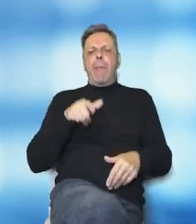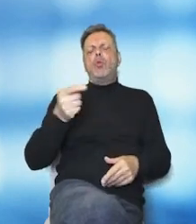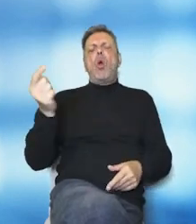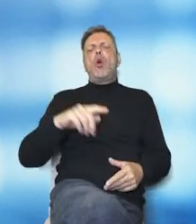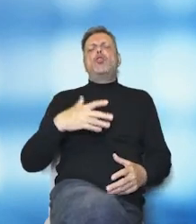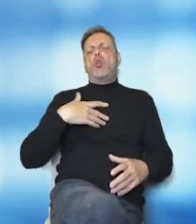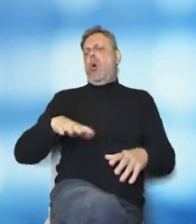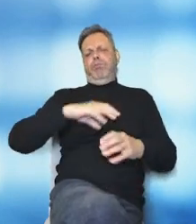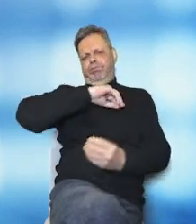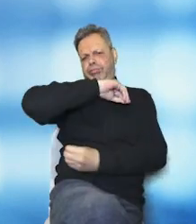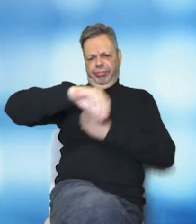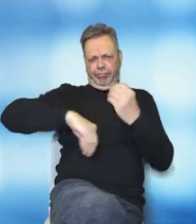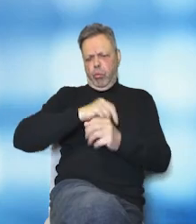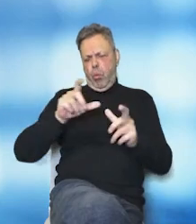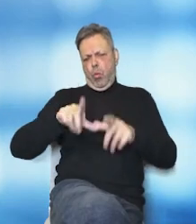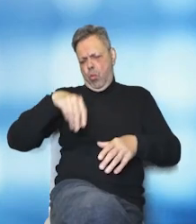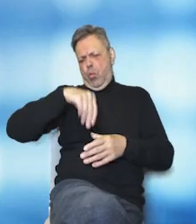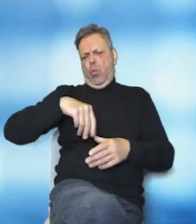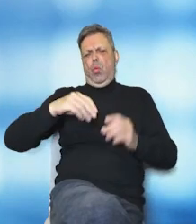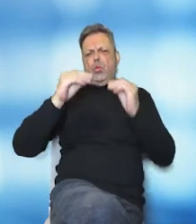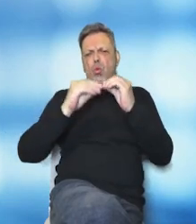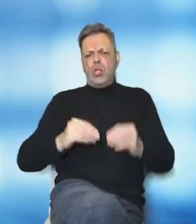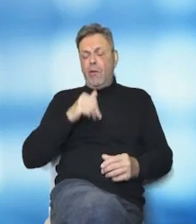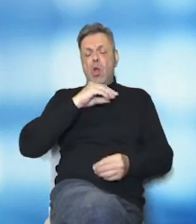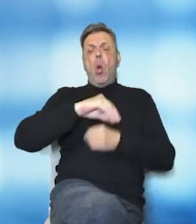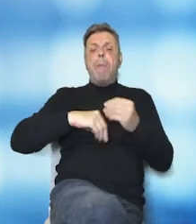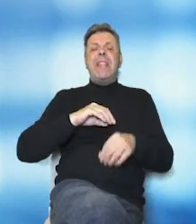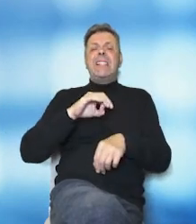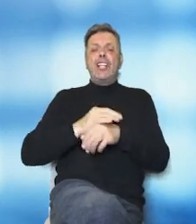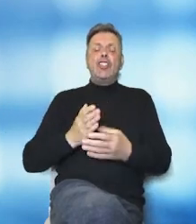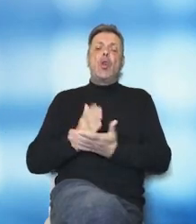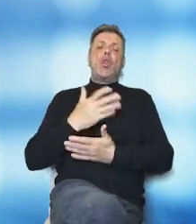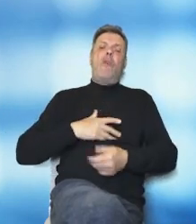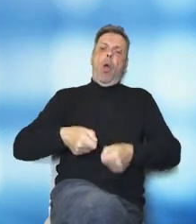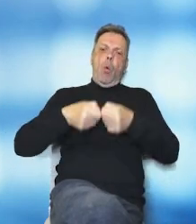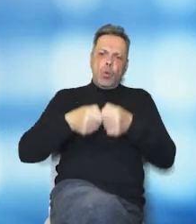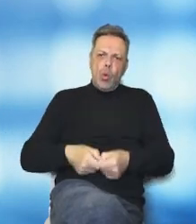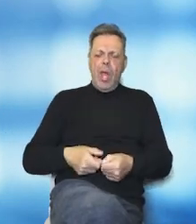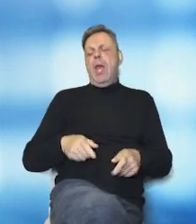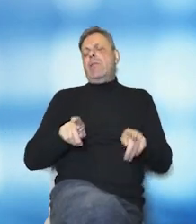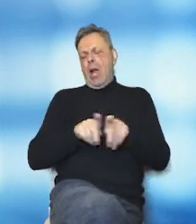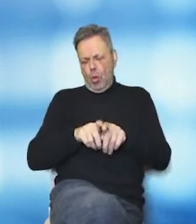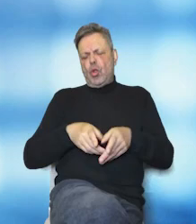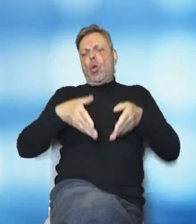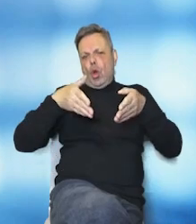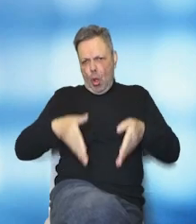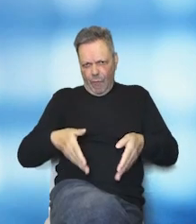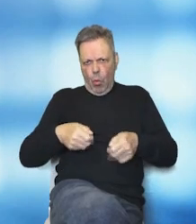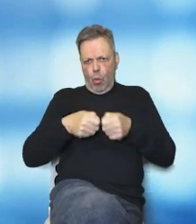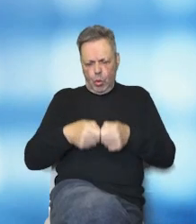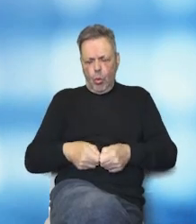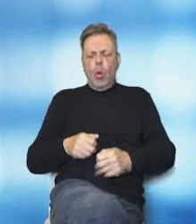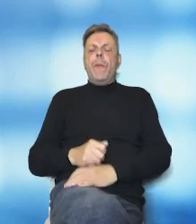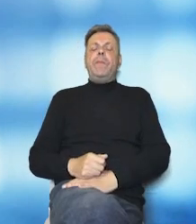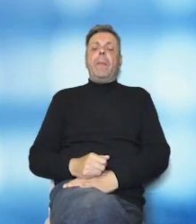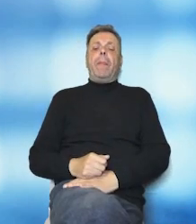strašne devijacije sustava i obiteljski liječnici kroz svoje udruge, pa tako i kroz ovu koju ja vodim, Koordinacija Hrvatske obiteljske